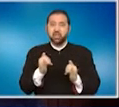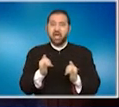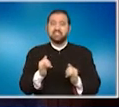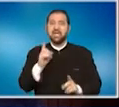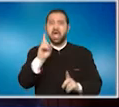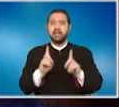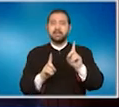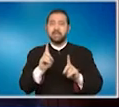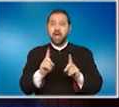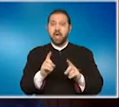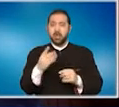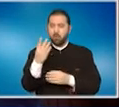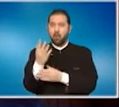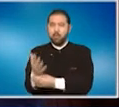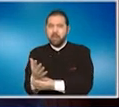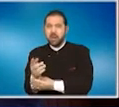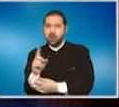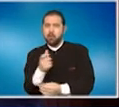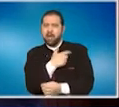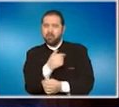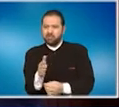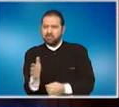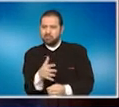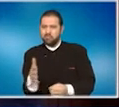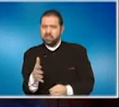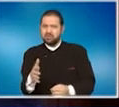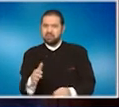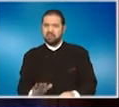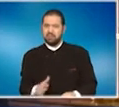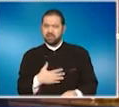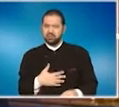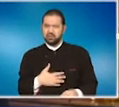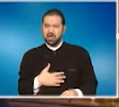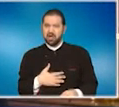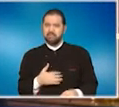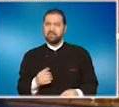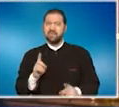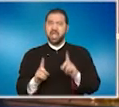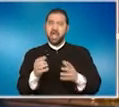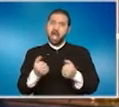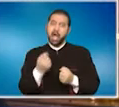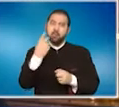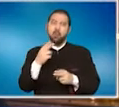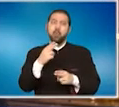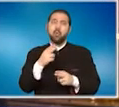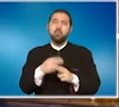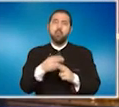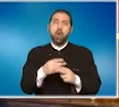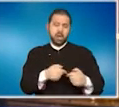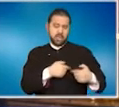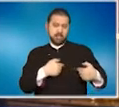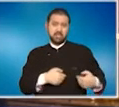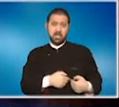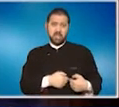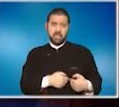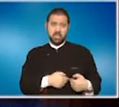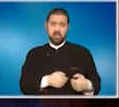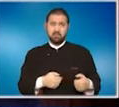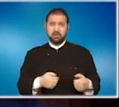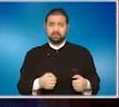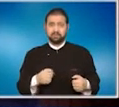dacă o mână mi-a paralizat și apoi sunt vindecat, dacă am vreo boală de inimă sau o altă boală și așa, o